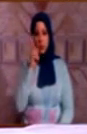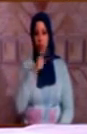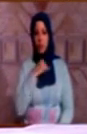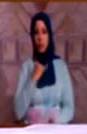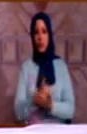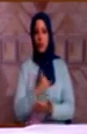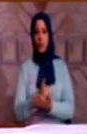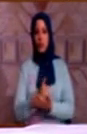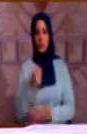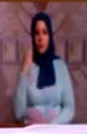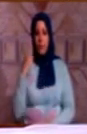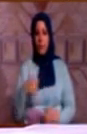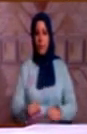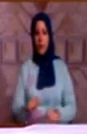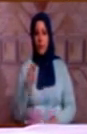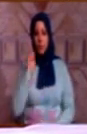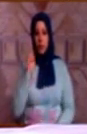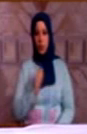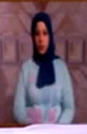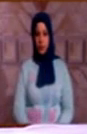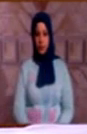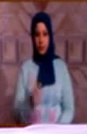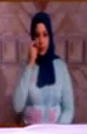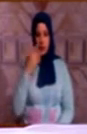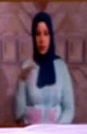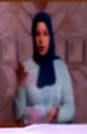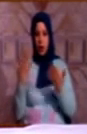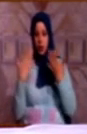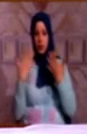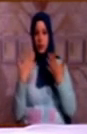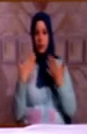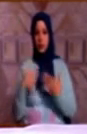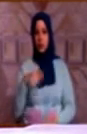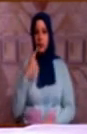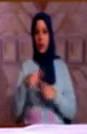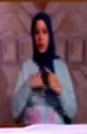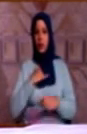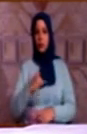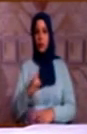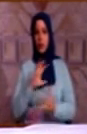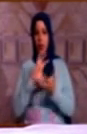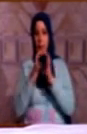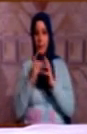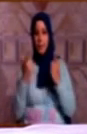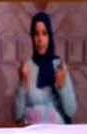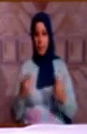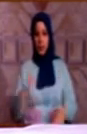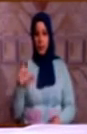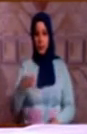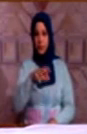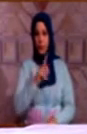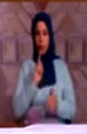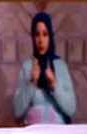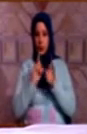مجلس الوزراء نستحمل بعض يا جماعه يعني الحر يعني على كل العالم البلاد كثيره جدا الولايات المتحده